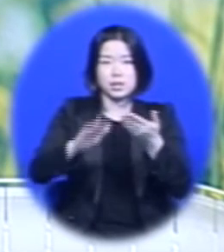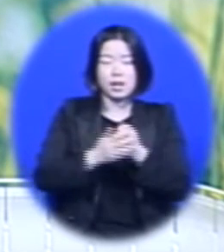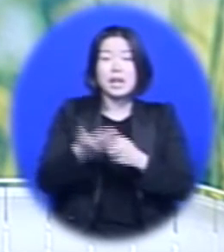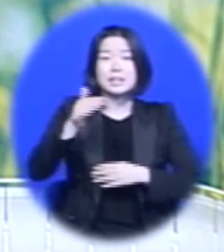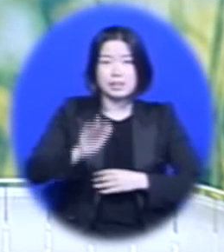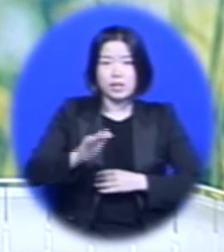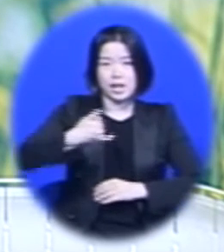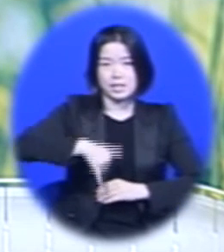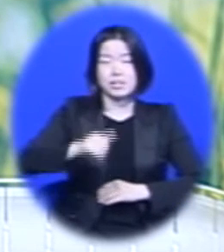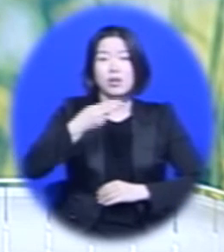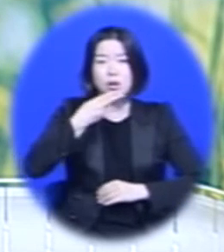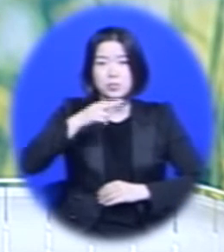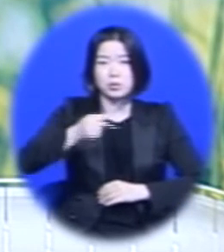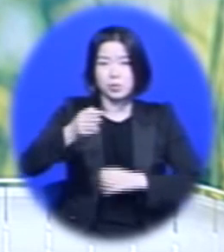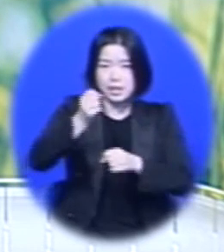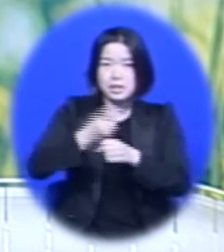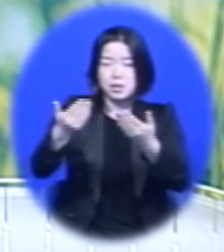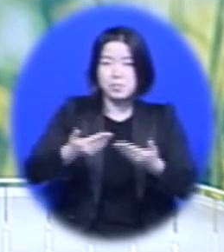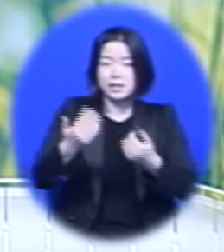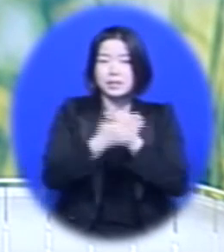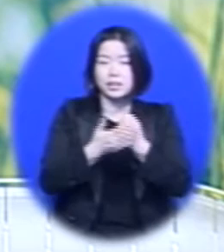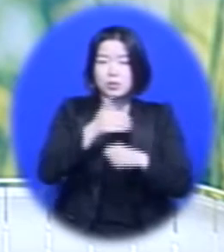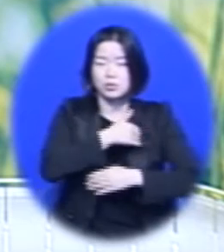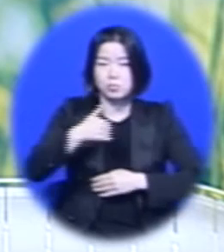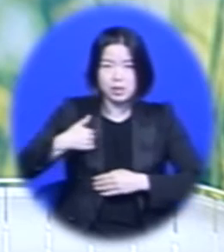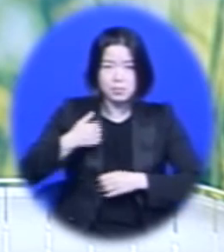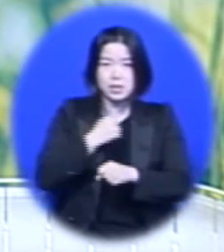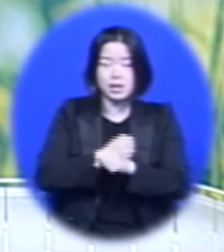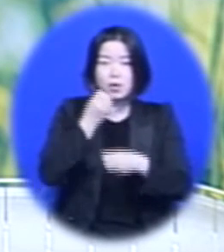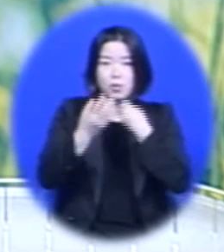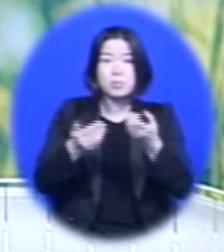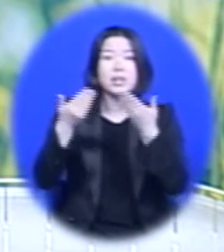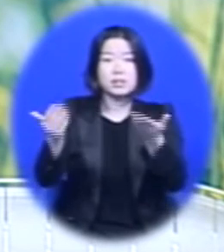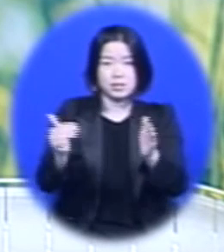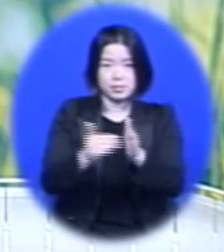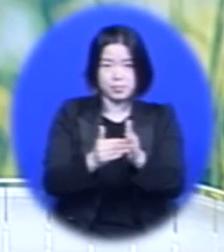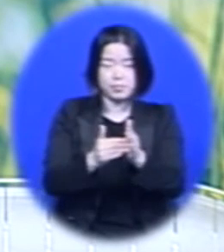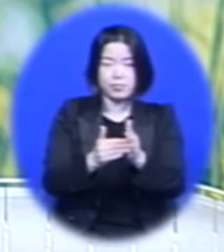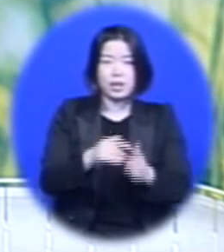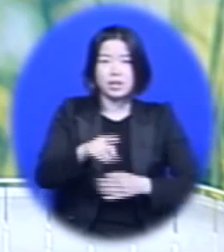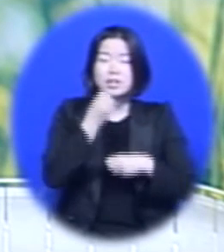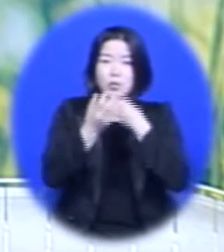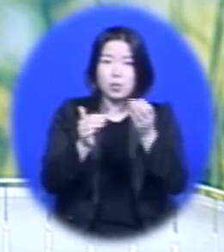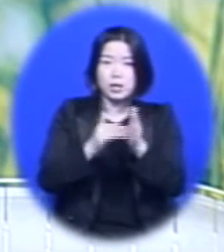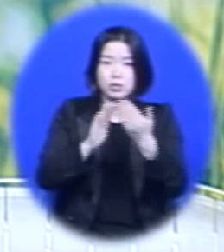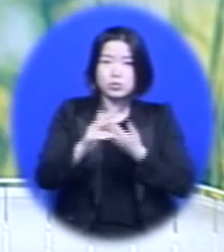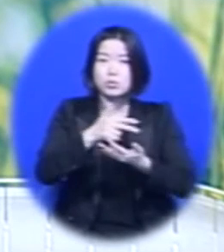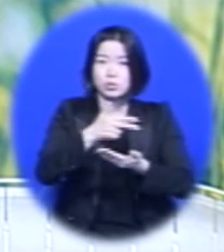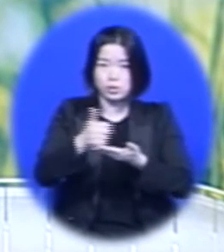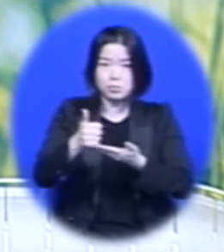그러나 자녀가 없어도 이미 받은 은혜로 충분합니다. 라는 고백을 드리게 하셨습니다. 이 고백 후